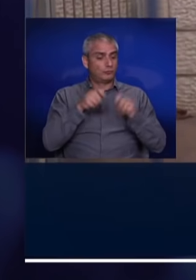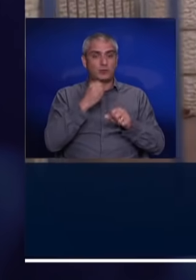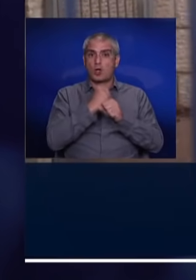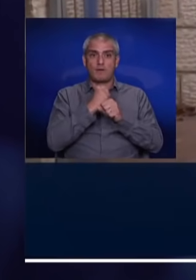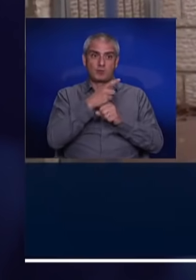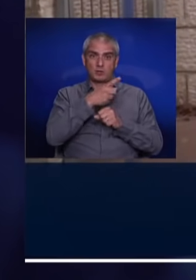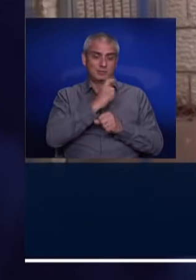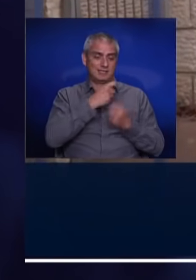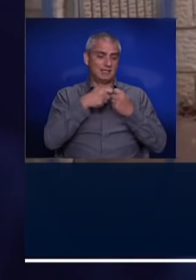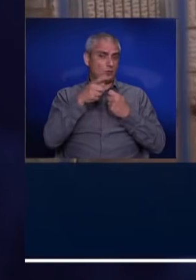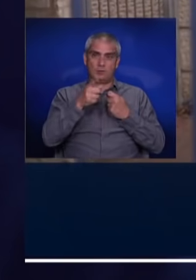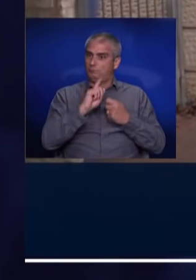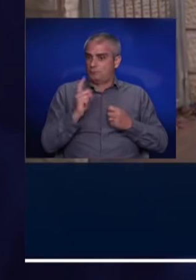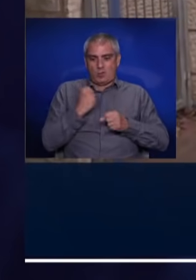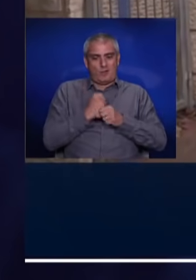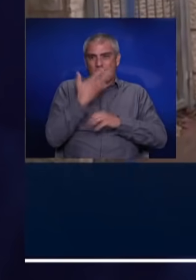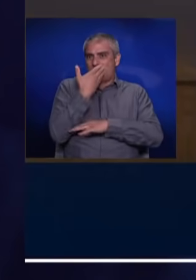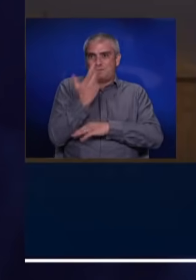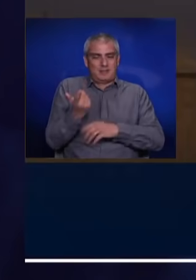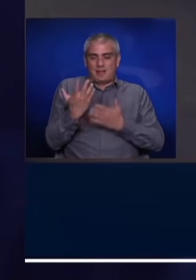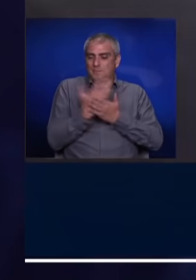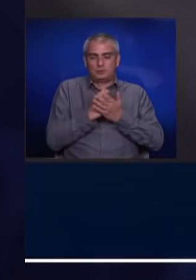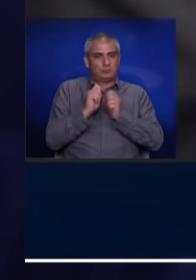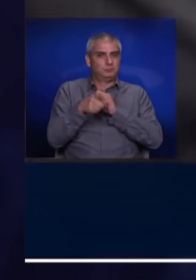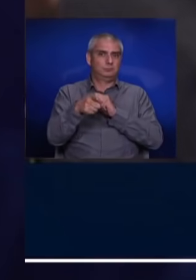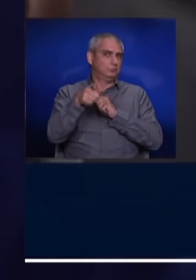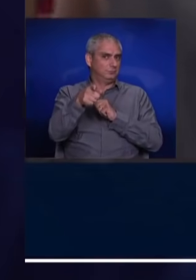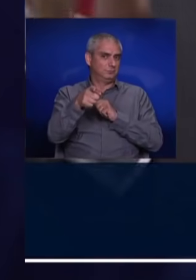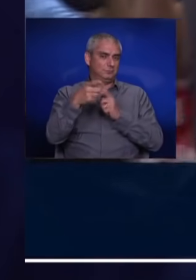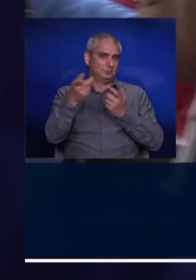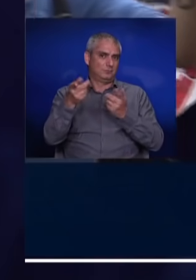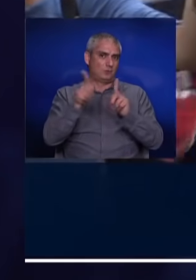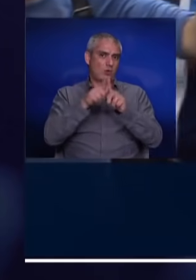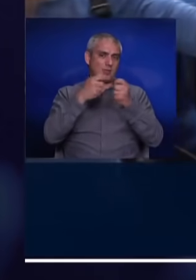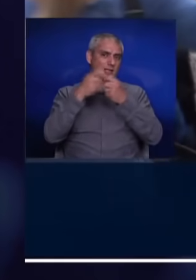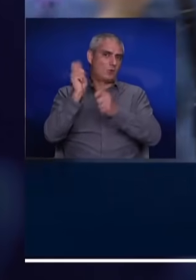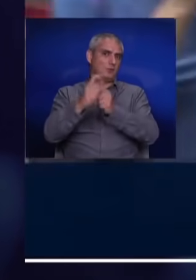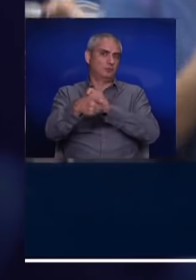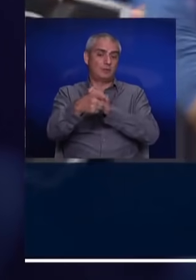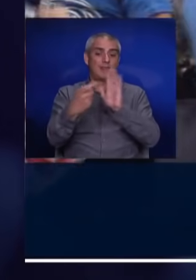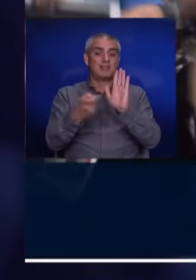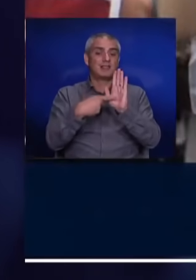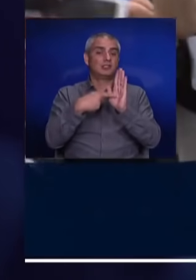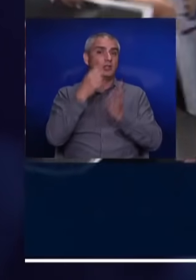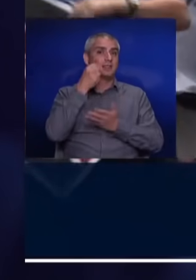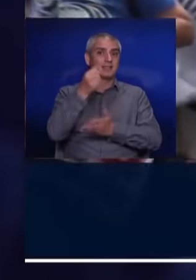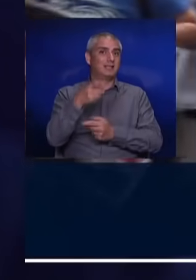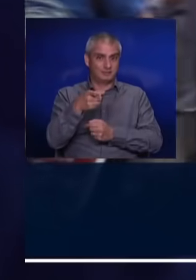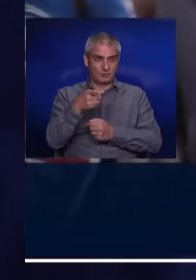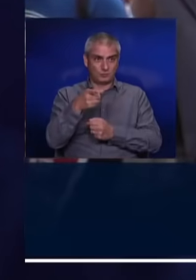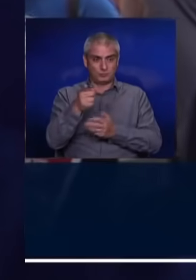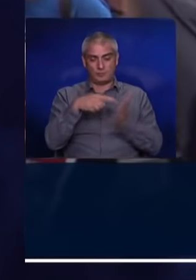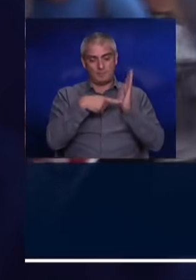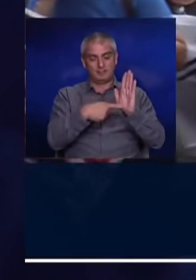ידי הארגונים, הן אינן עובדות מדינה, המשכורות שלהן משולמות להן על ידי אותם ארגונים. הדרישות התקציביות